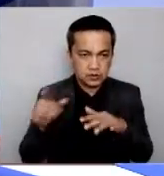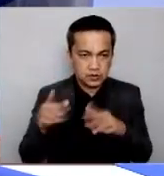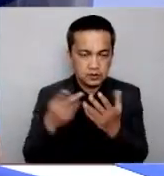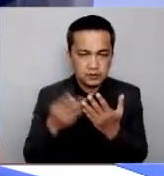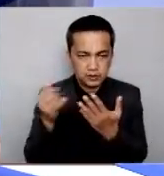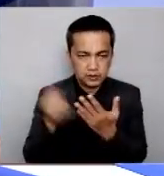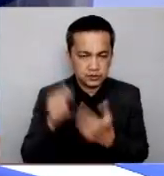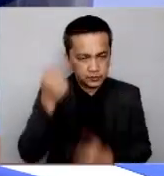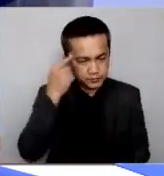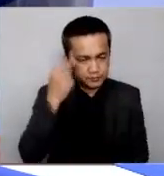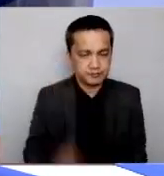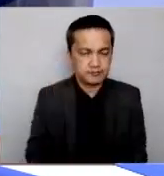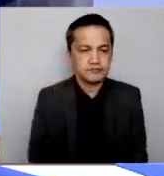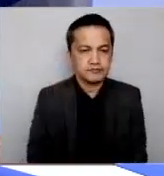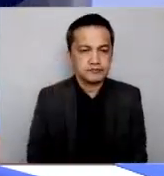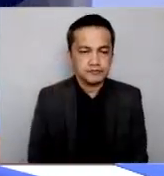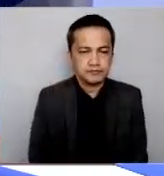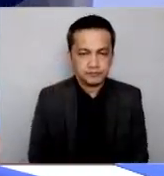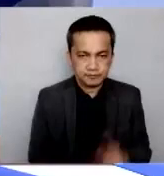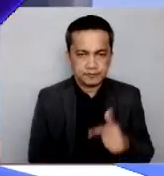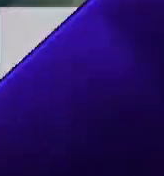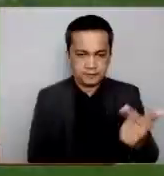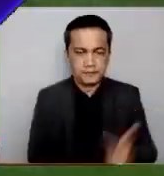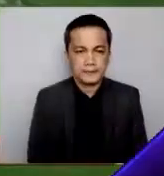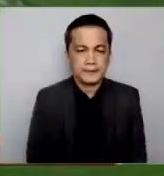gobyerno. Nasa frontline ng balitang yan si Mon Gualvez.